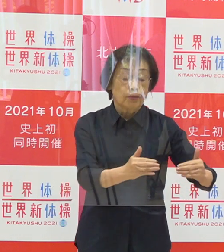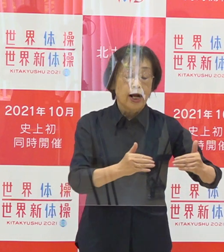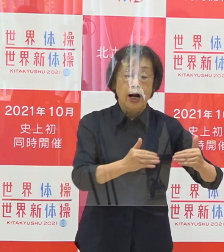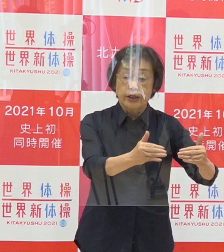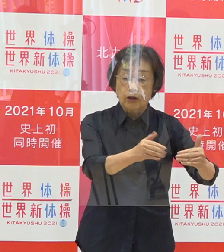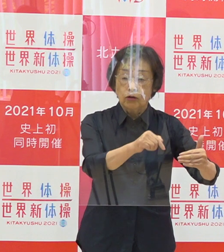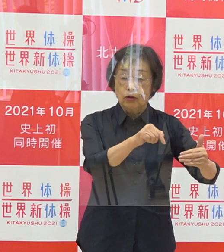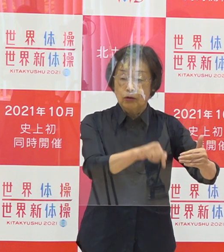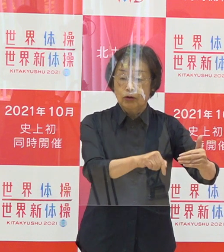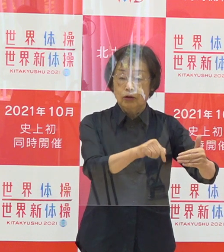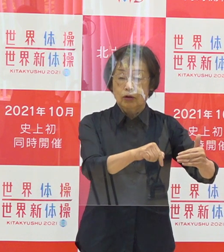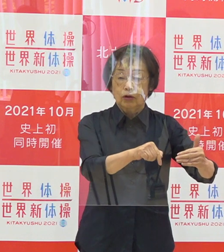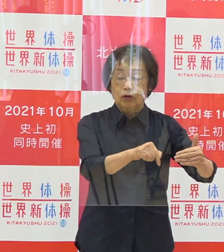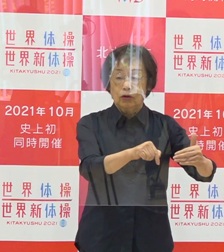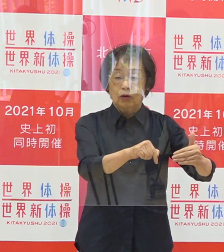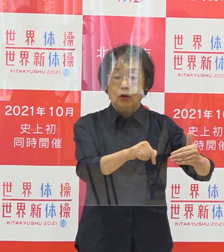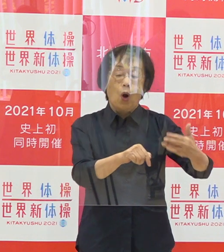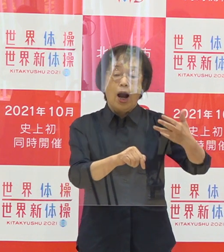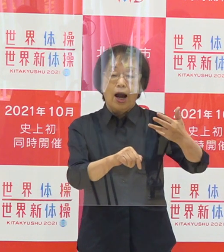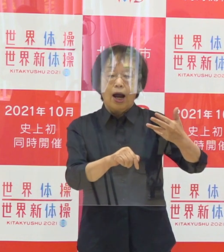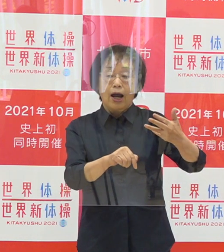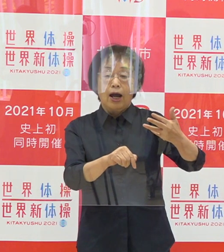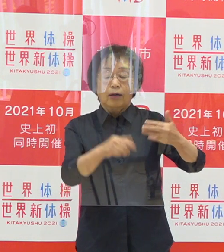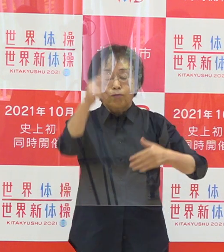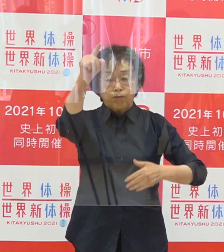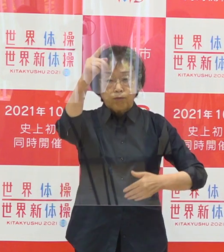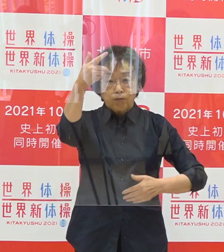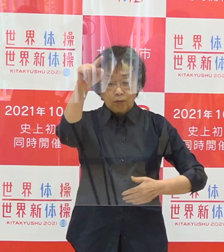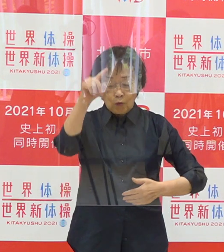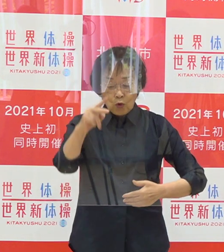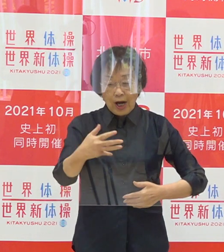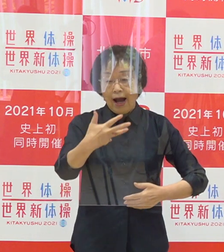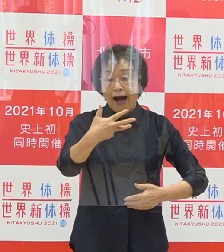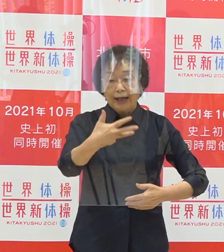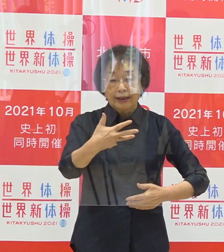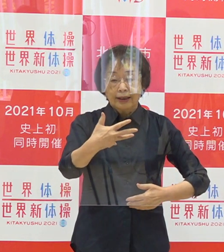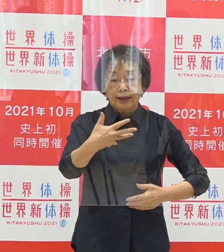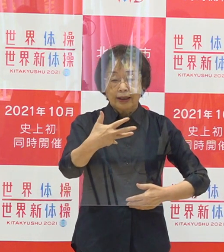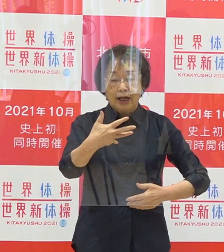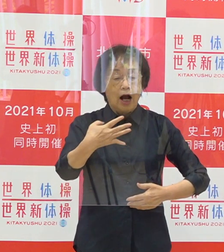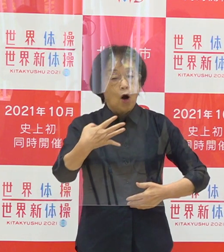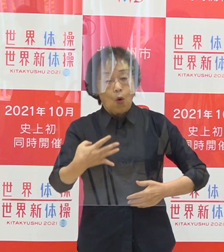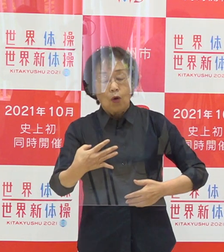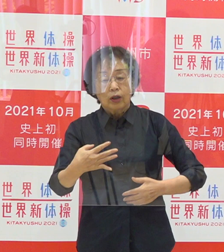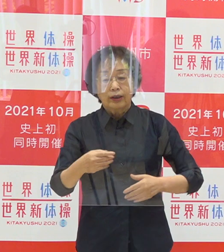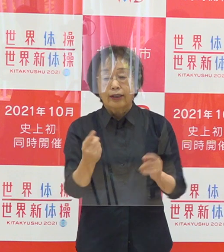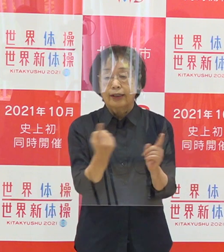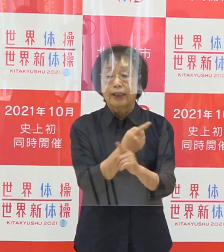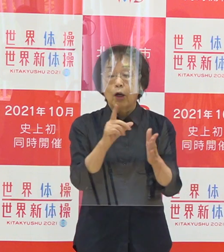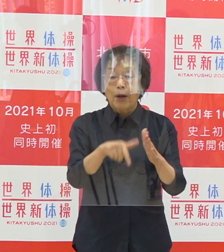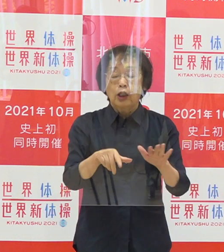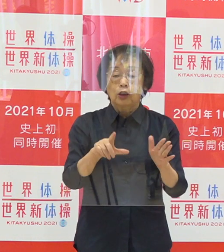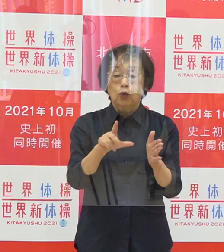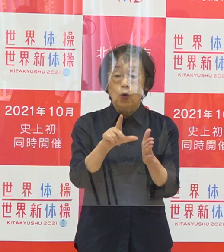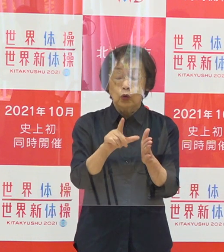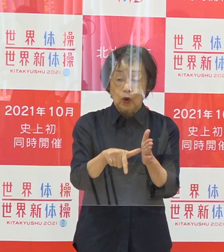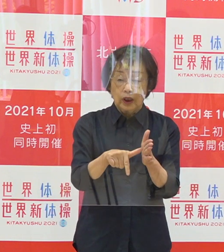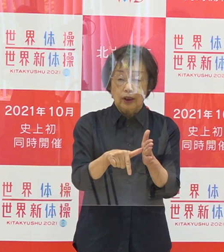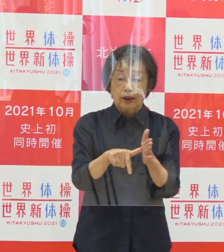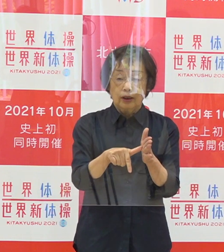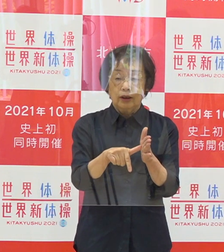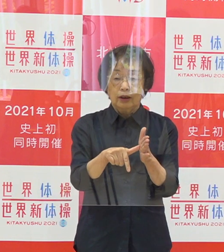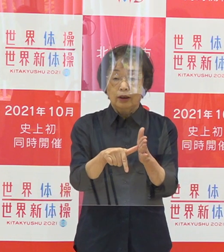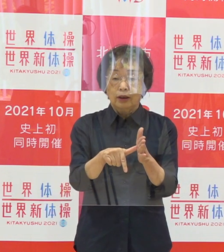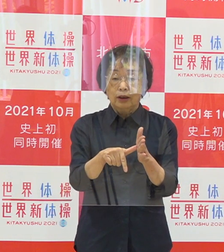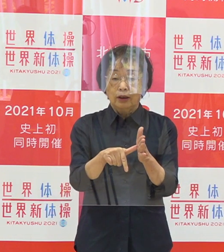公立幼稚園が8円から4円に減った際にも保護者のハレーションが起きていたようですけれども、その時の反省を生かしたこと